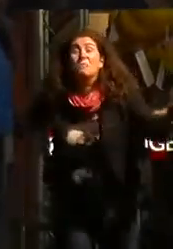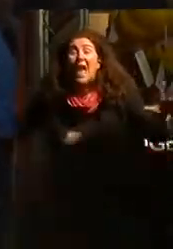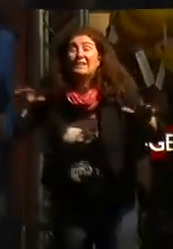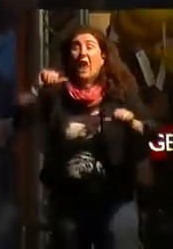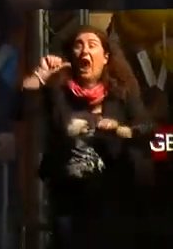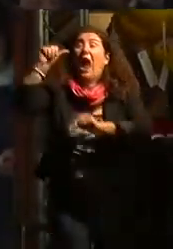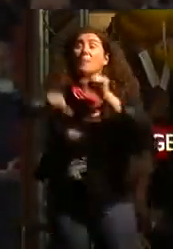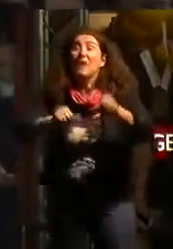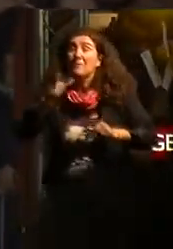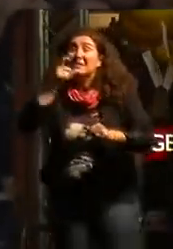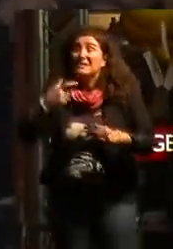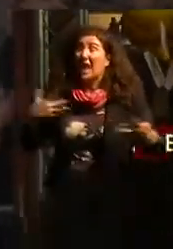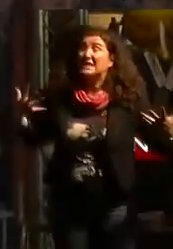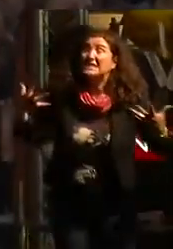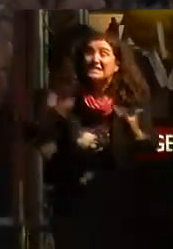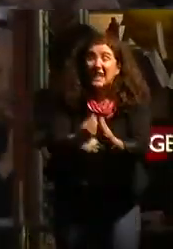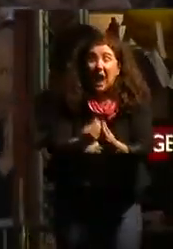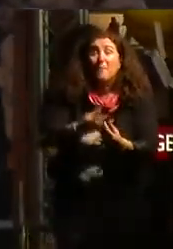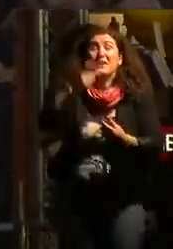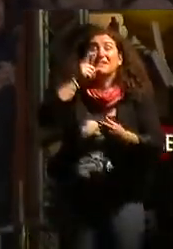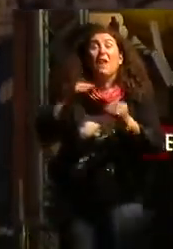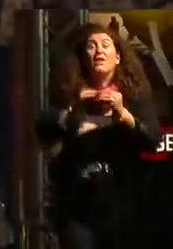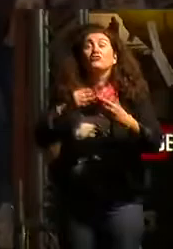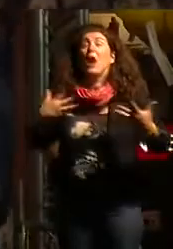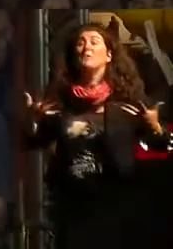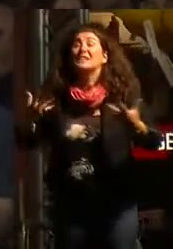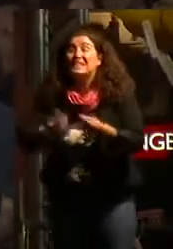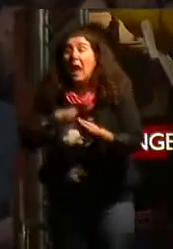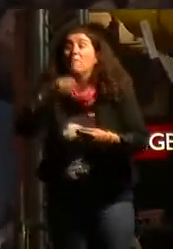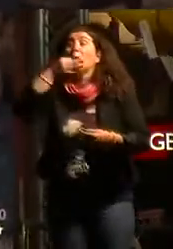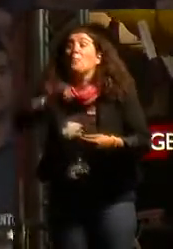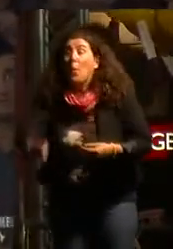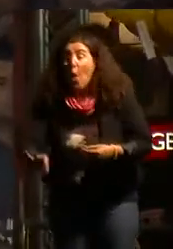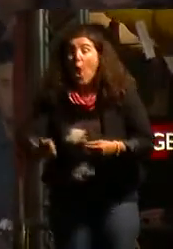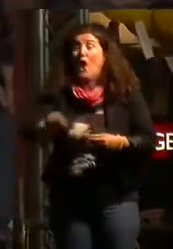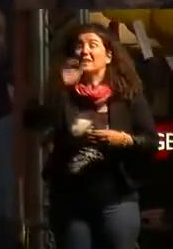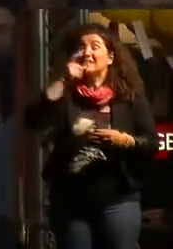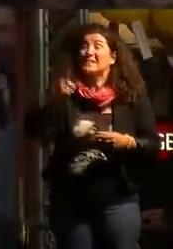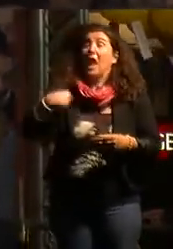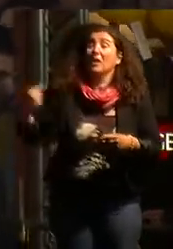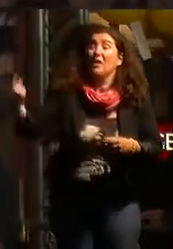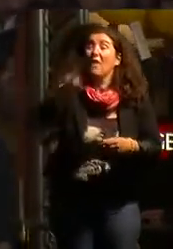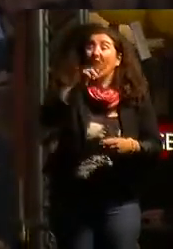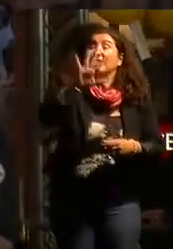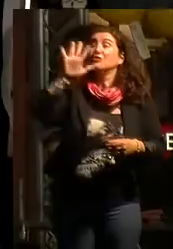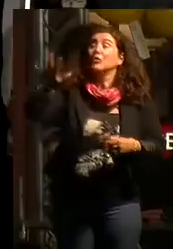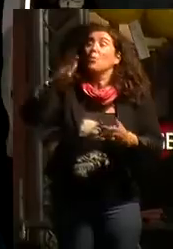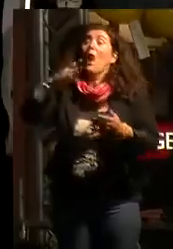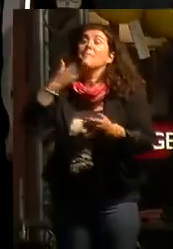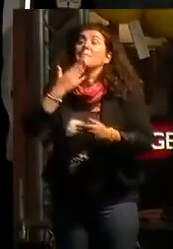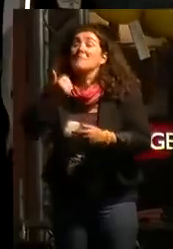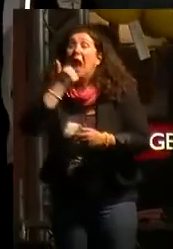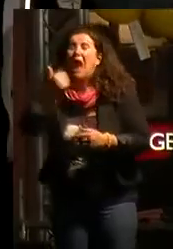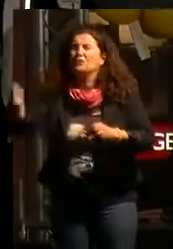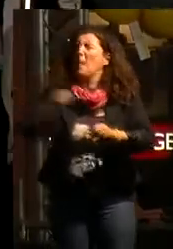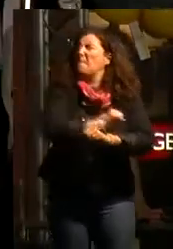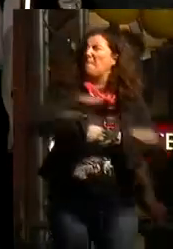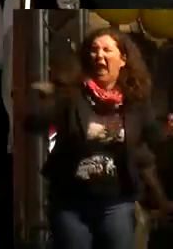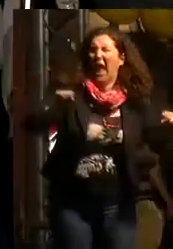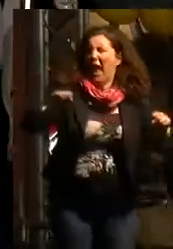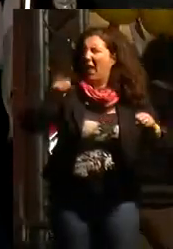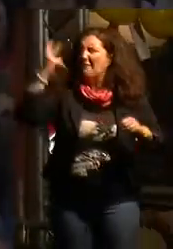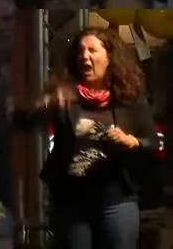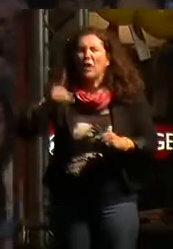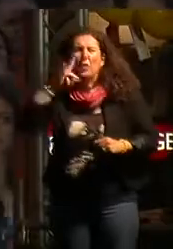tutti insieme, se lo facciamo tutti insieme, io vi assicuro che noi il 25 maggio faremo sentire un boom che non hanno mai sentito nella loro vita